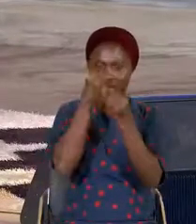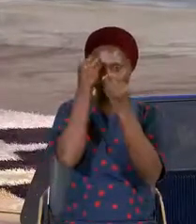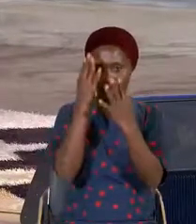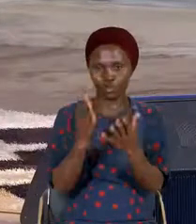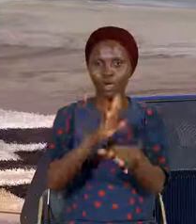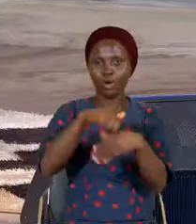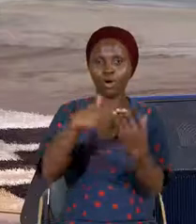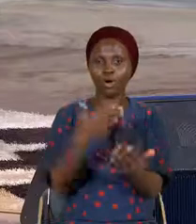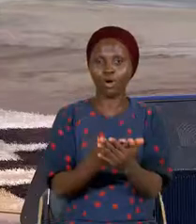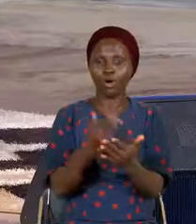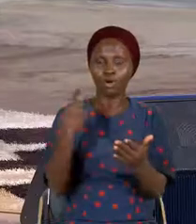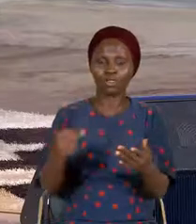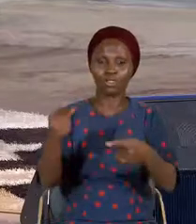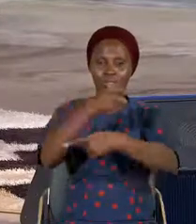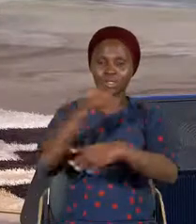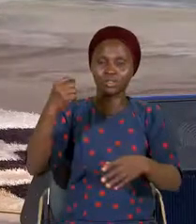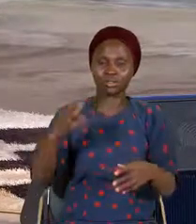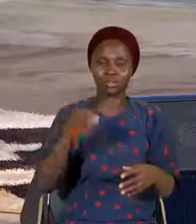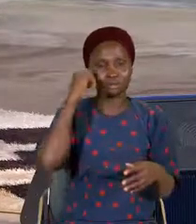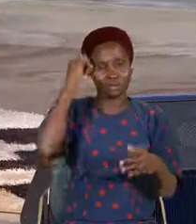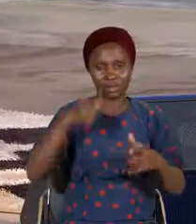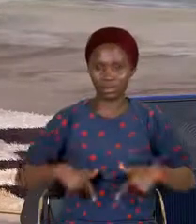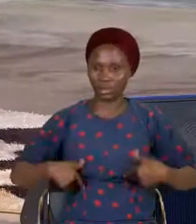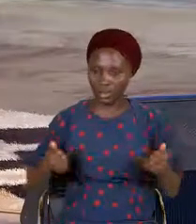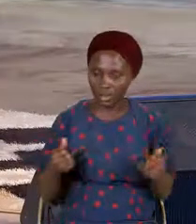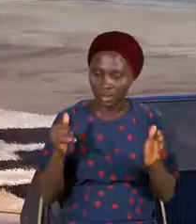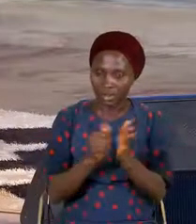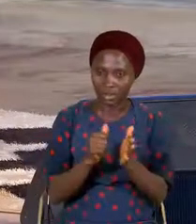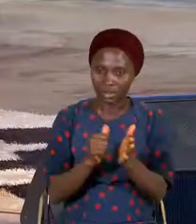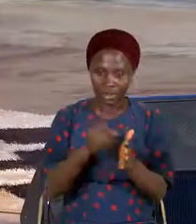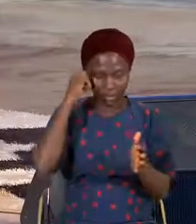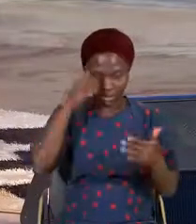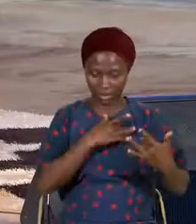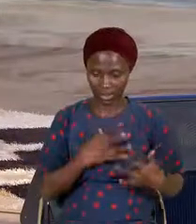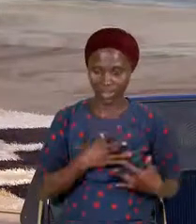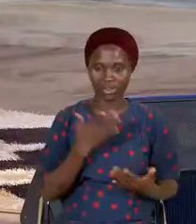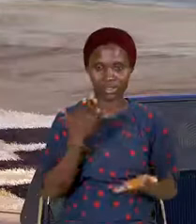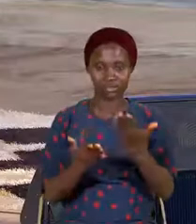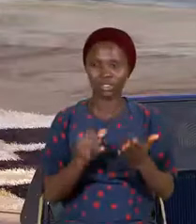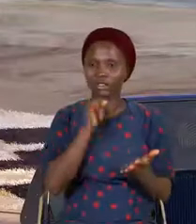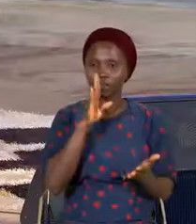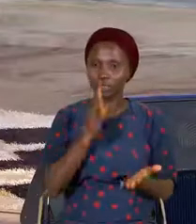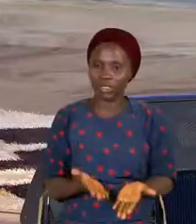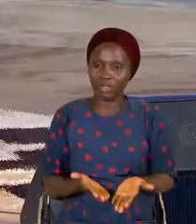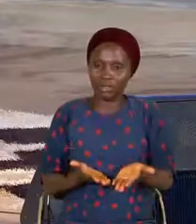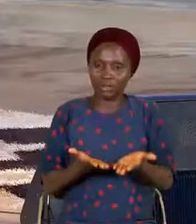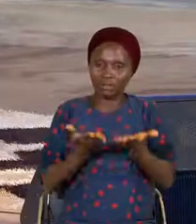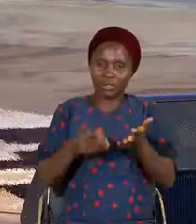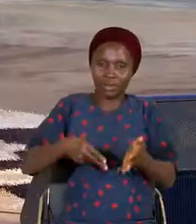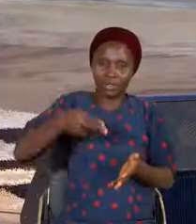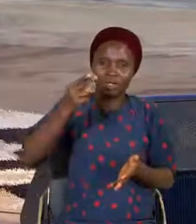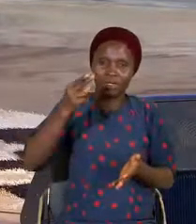obéir tous les jours de sa vie, afin que son cœur ne soit pas enflé